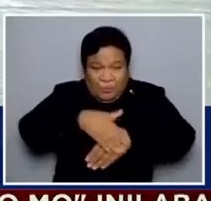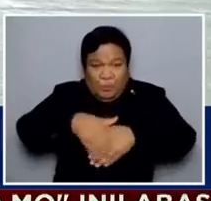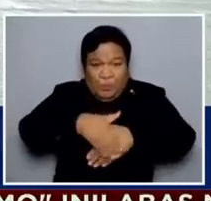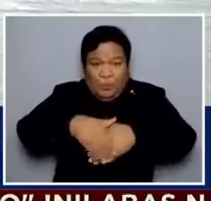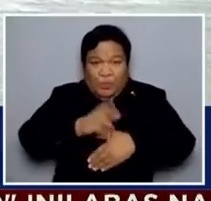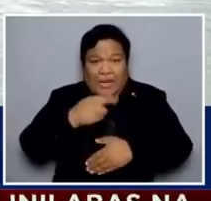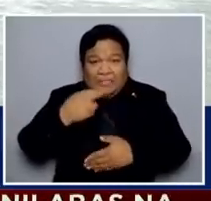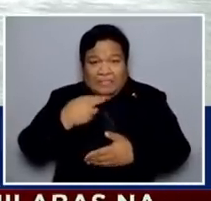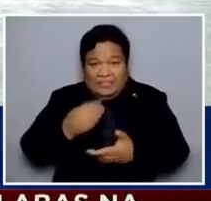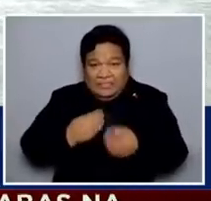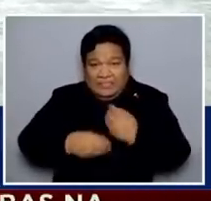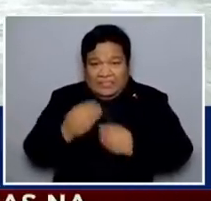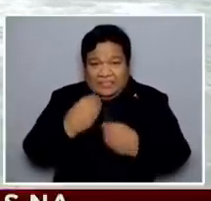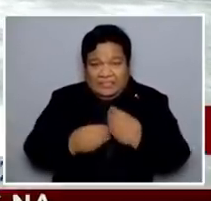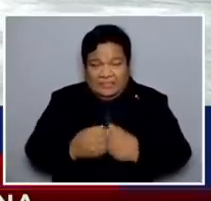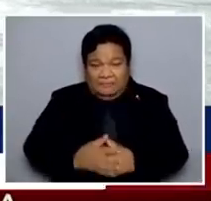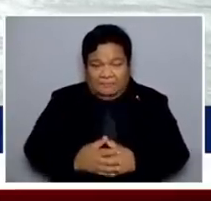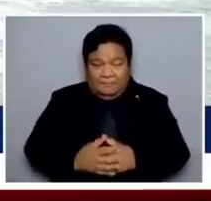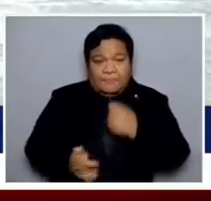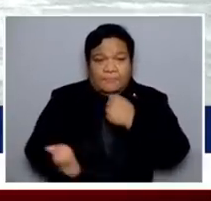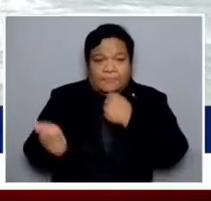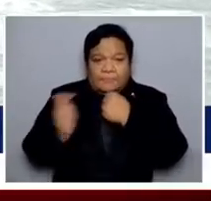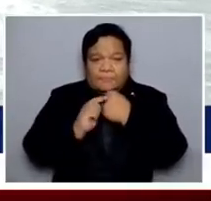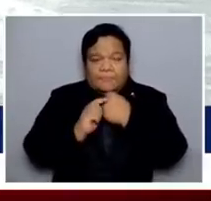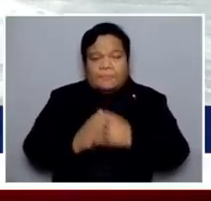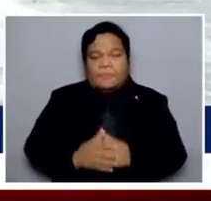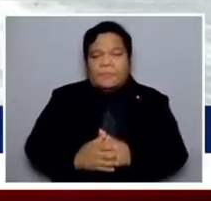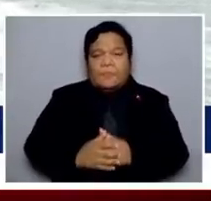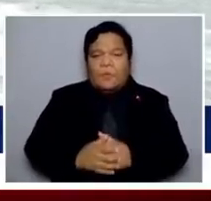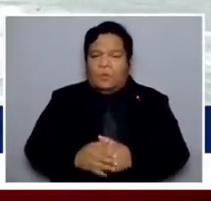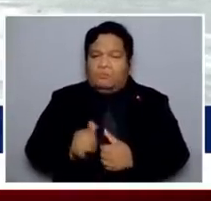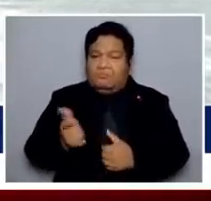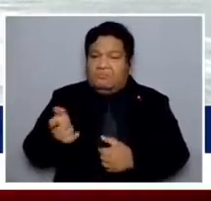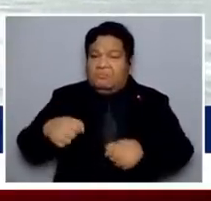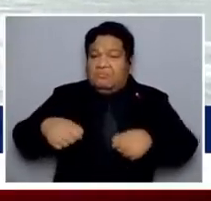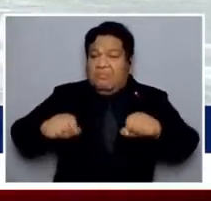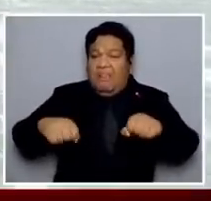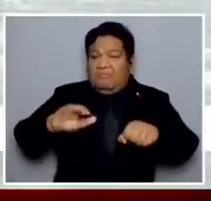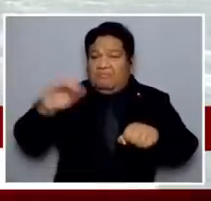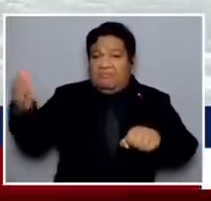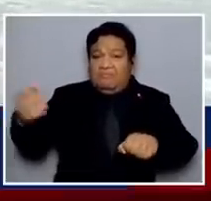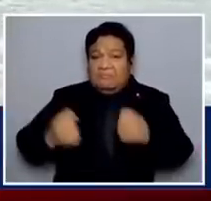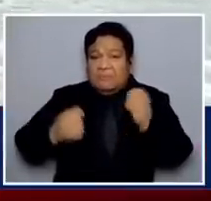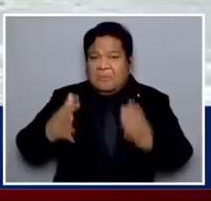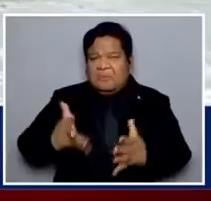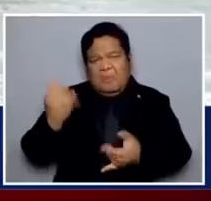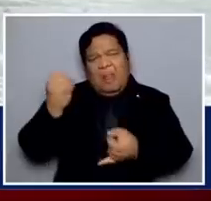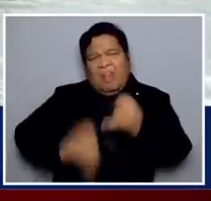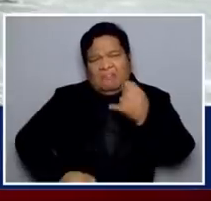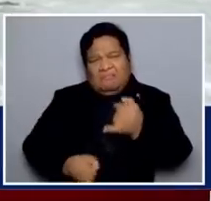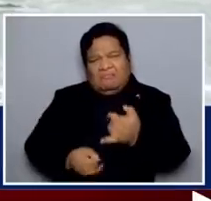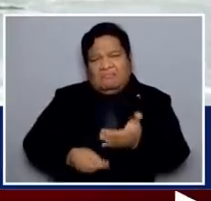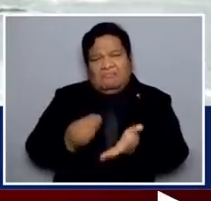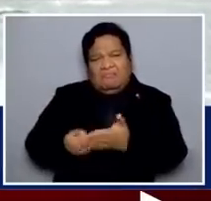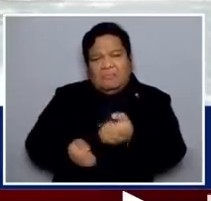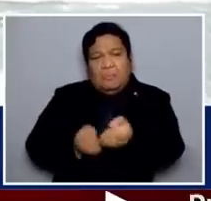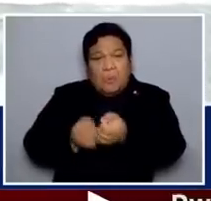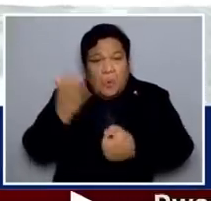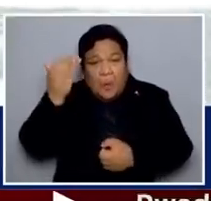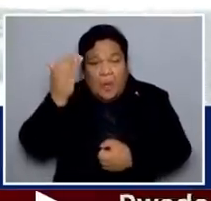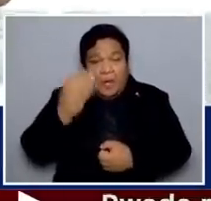Mukhang mahuhuli sa bigayan ang mga tricycle driver dahil hanggang ngayon hindi pa rin nakakapagsumiti ang